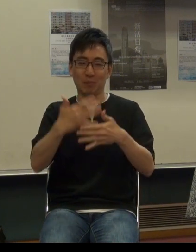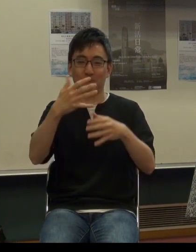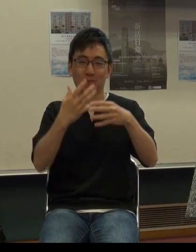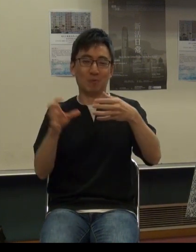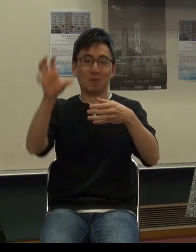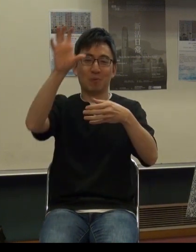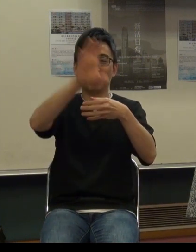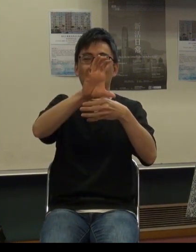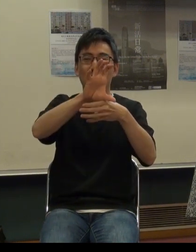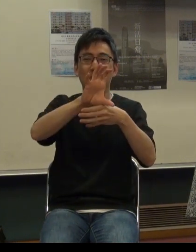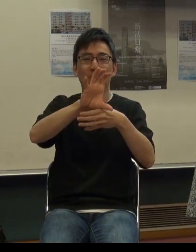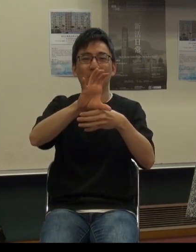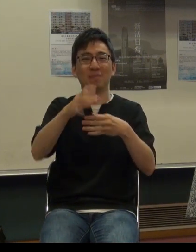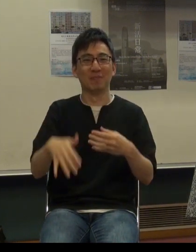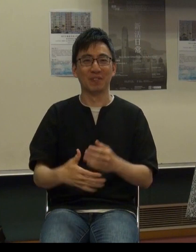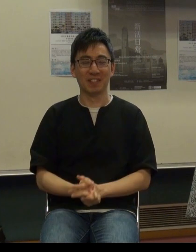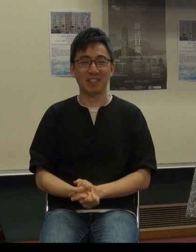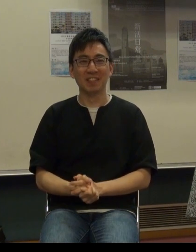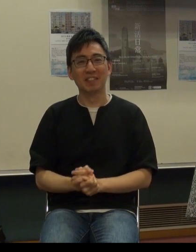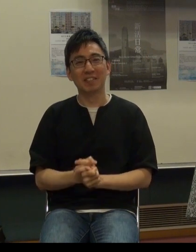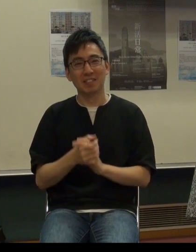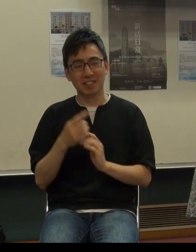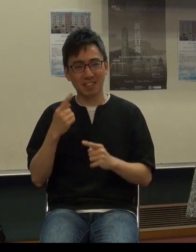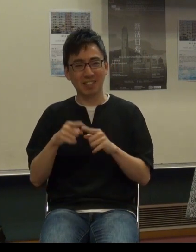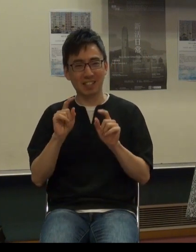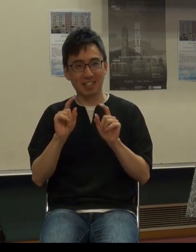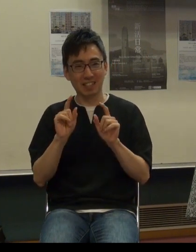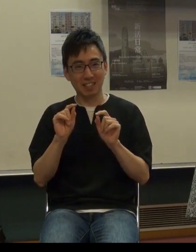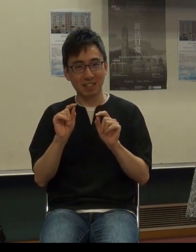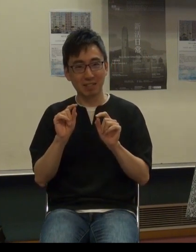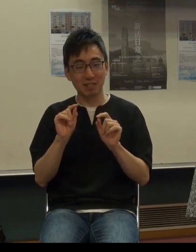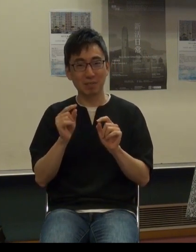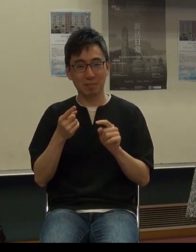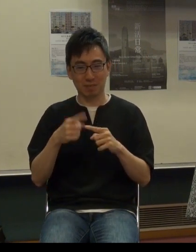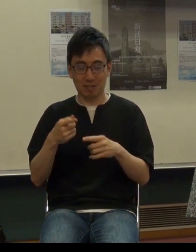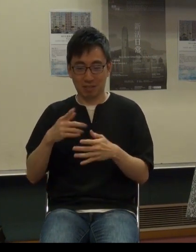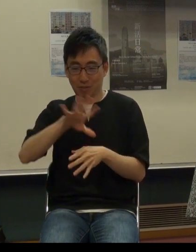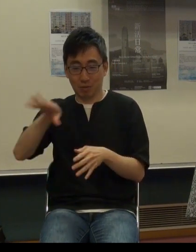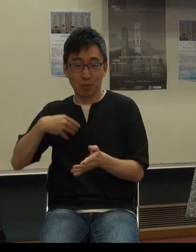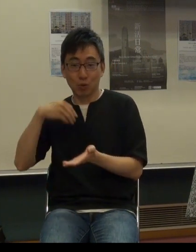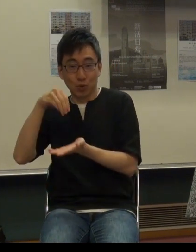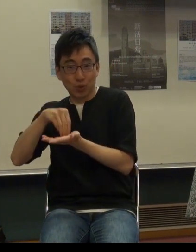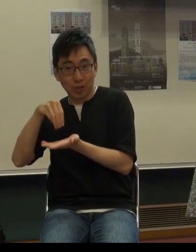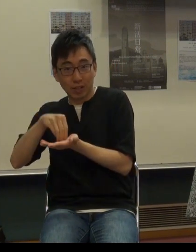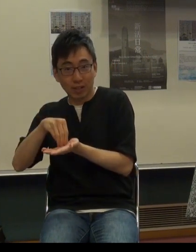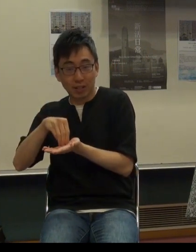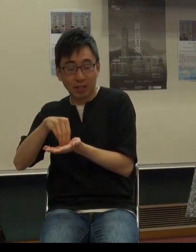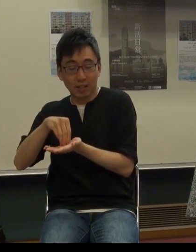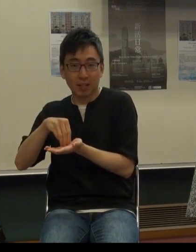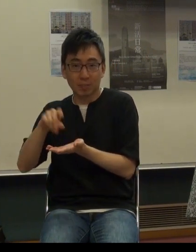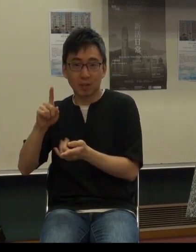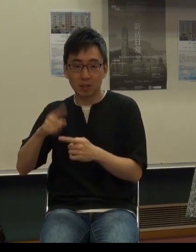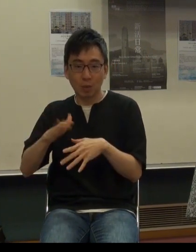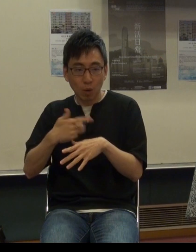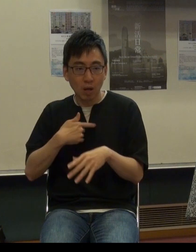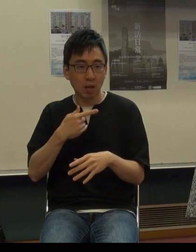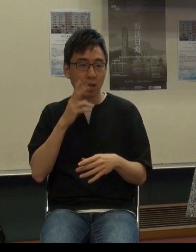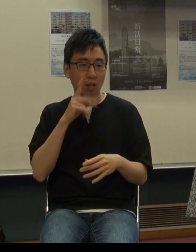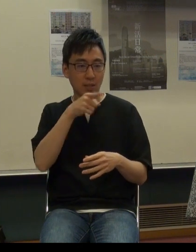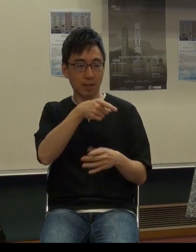等嘢。我覺得佢呢啲咁樣嘅我哋嘅決定咧，當時嘅決定咧，係因為我哋對成